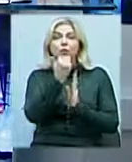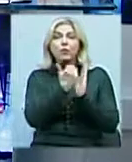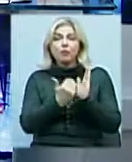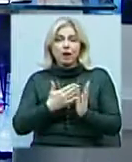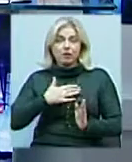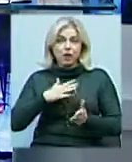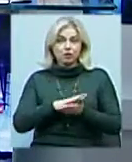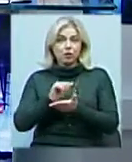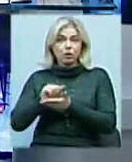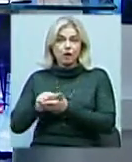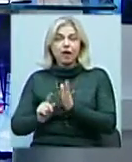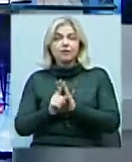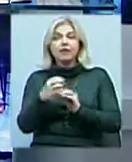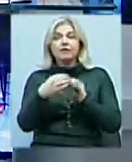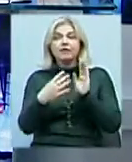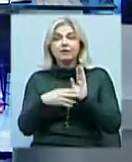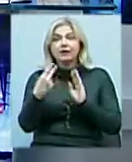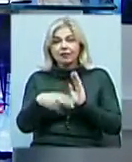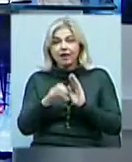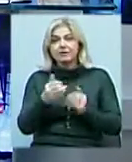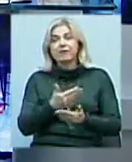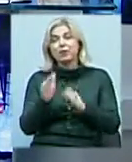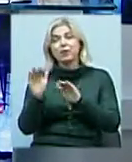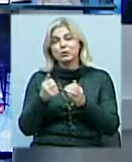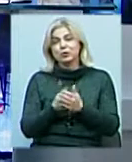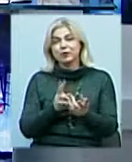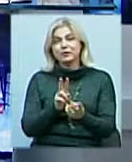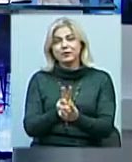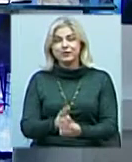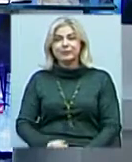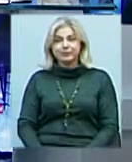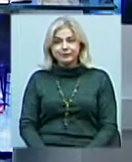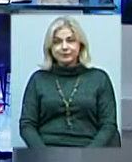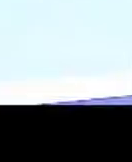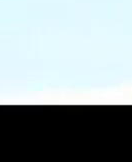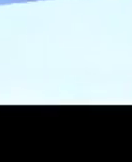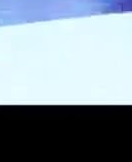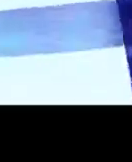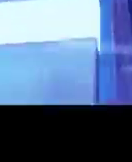Федір Бондар, початок о 19:20. Я прощаюся з вами. До наступної зустрічі.